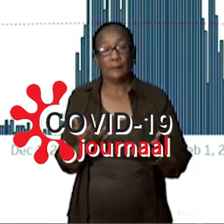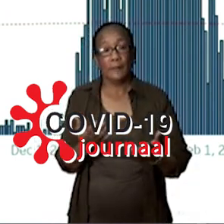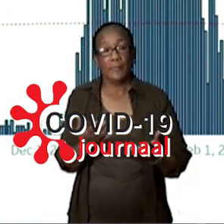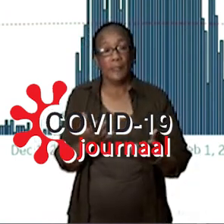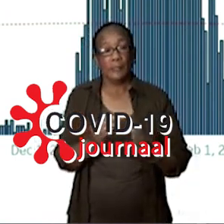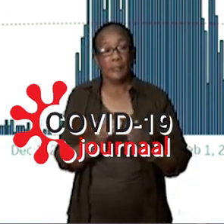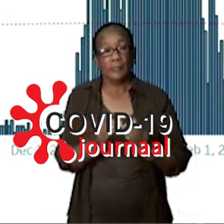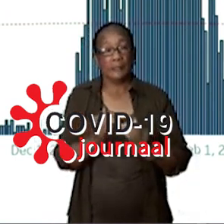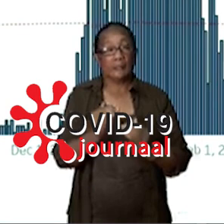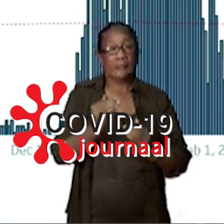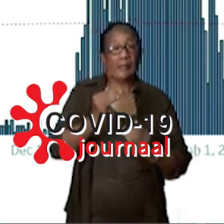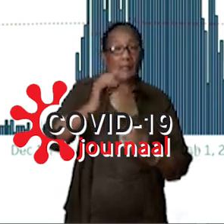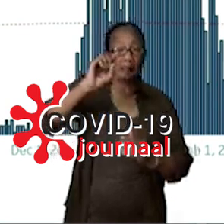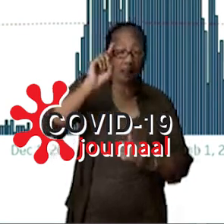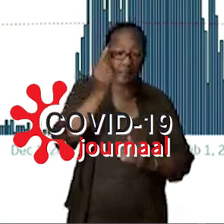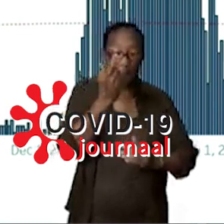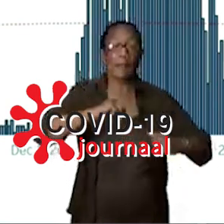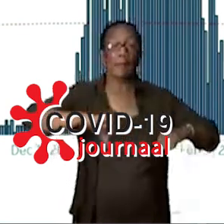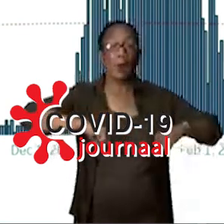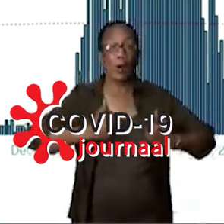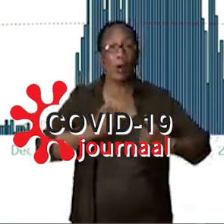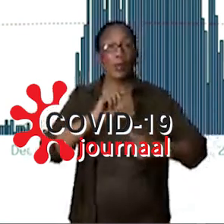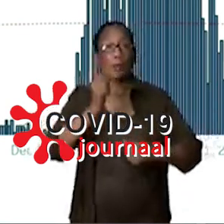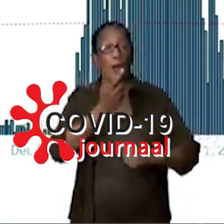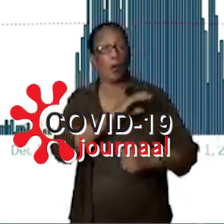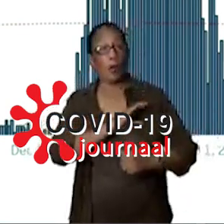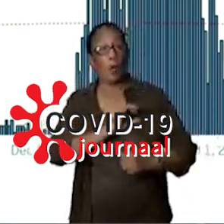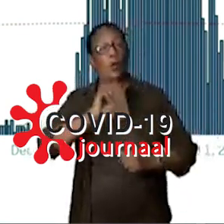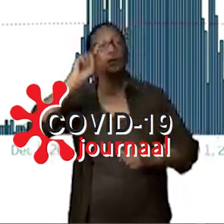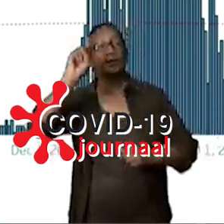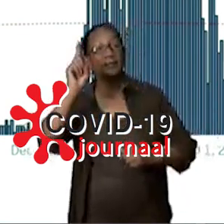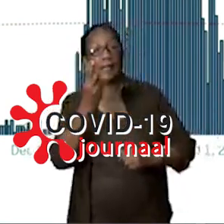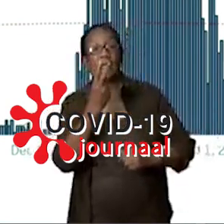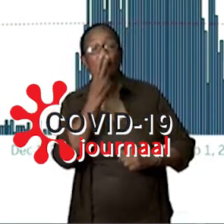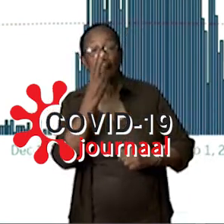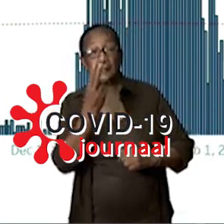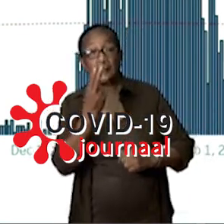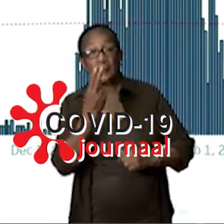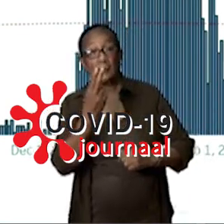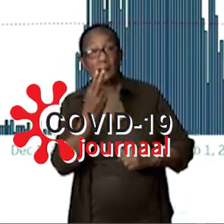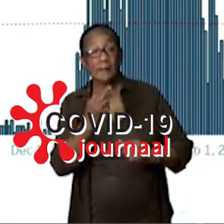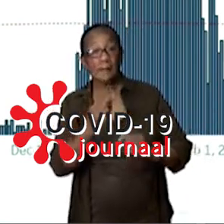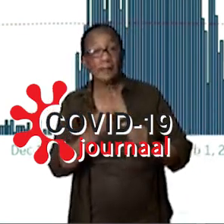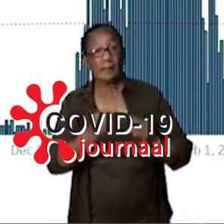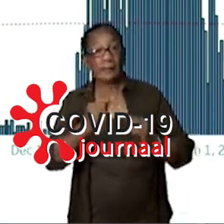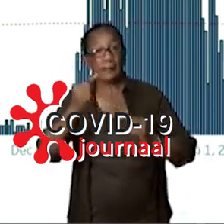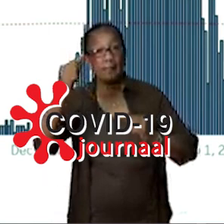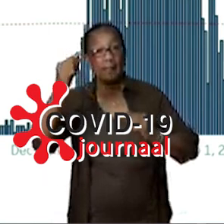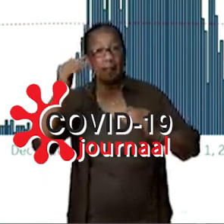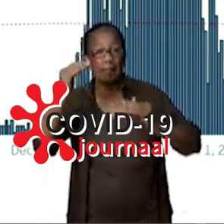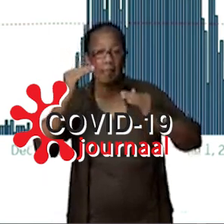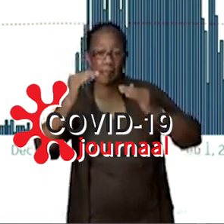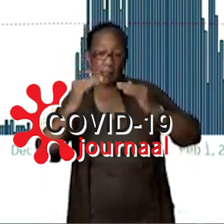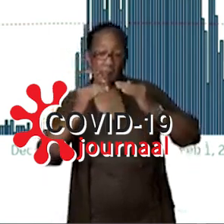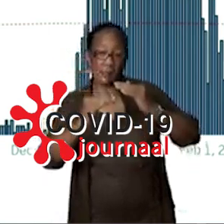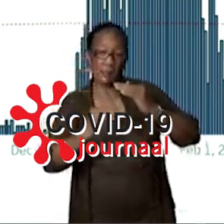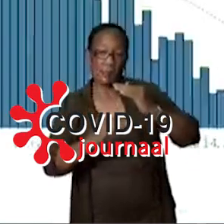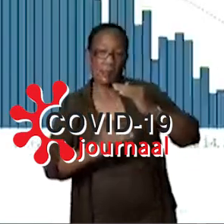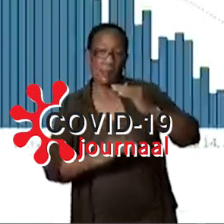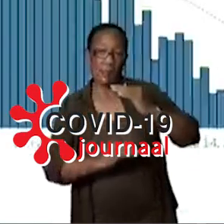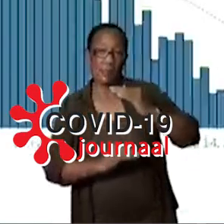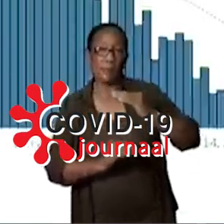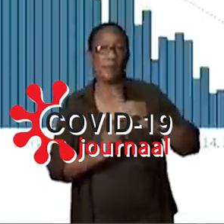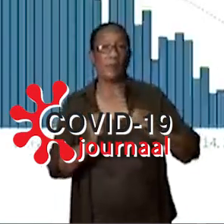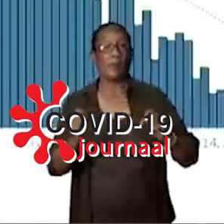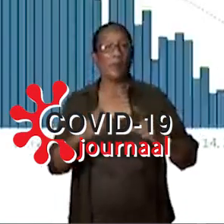het is heel snel begonnen, maar ook precies zo heel snel. Je ziet ook dat heel snel de afname van aantal cases.